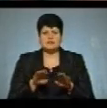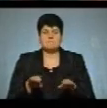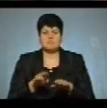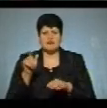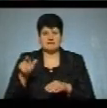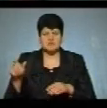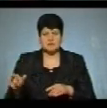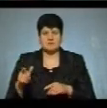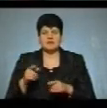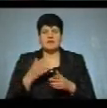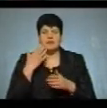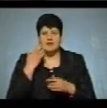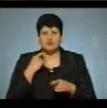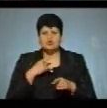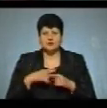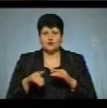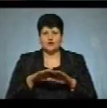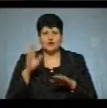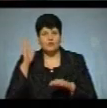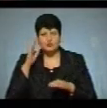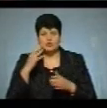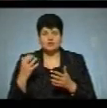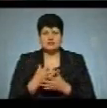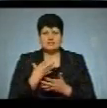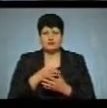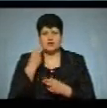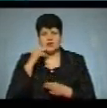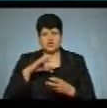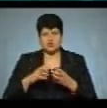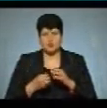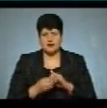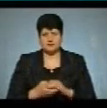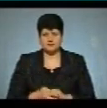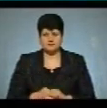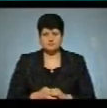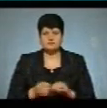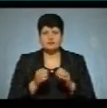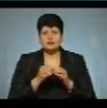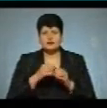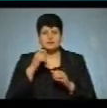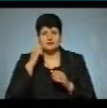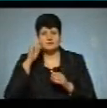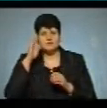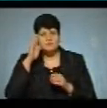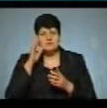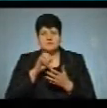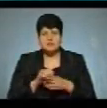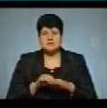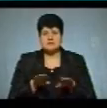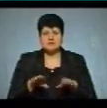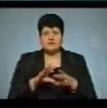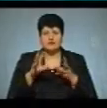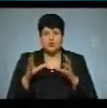швидкої води, легкої води і досягти своїх найкращих результатів. 10-річний Петро Рожок займається плаванням у